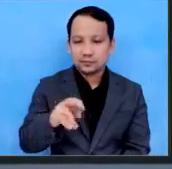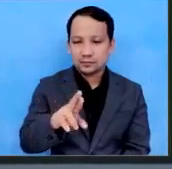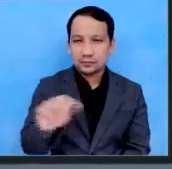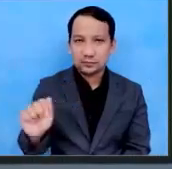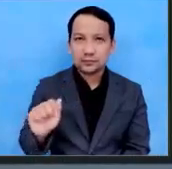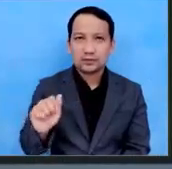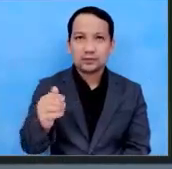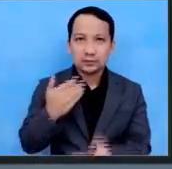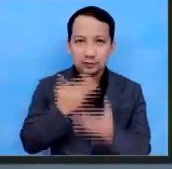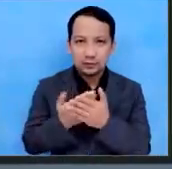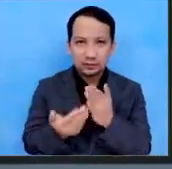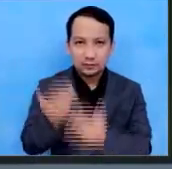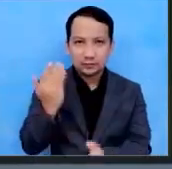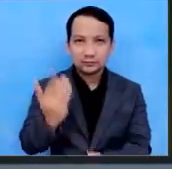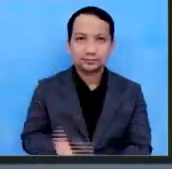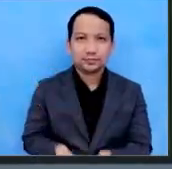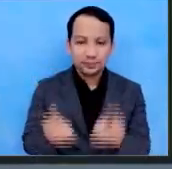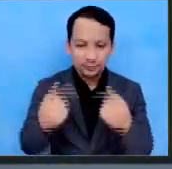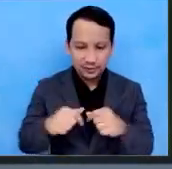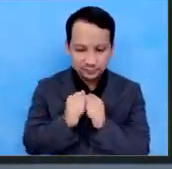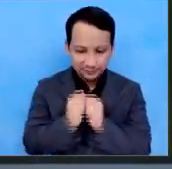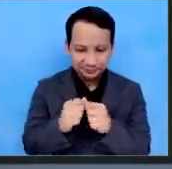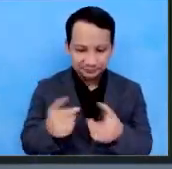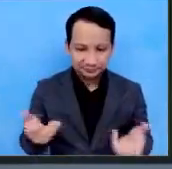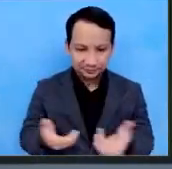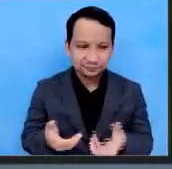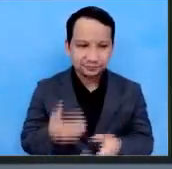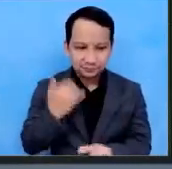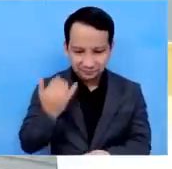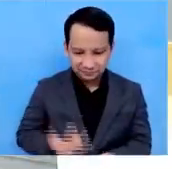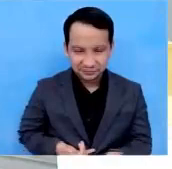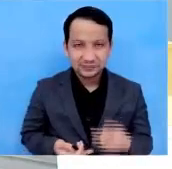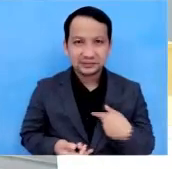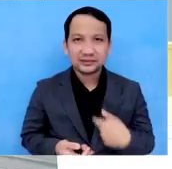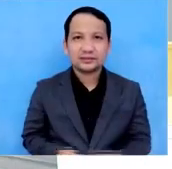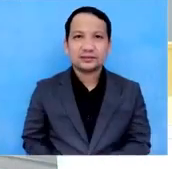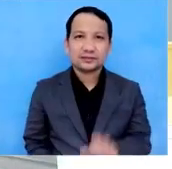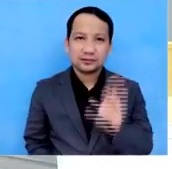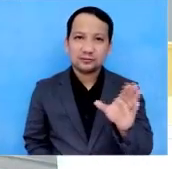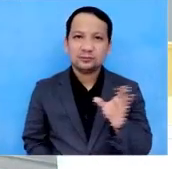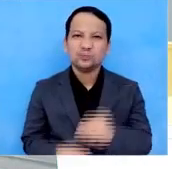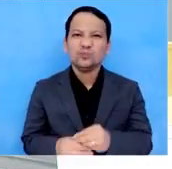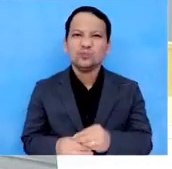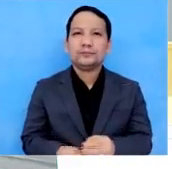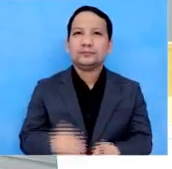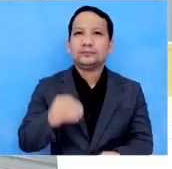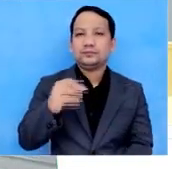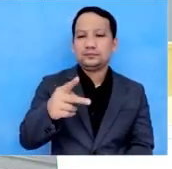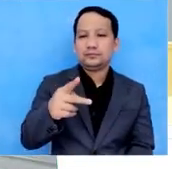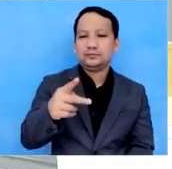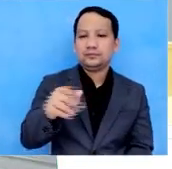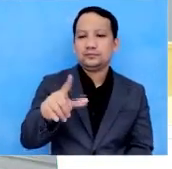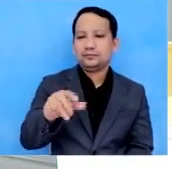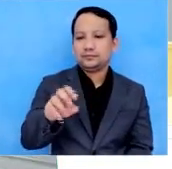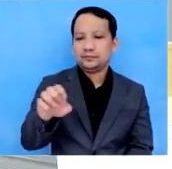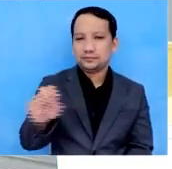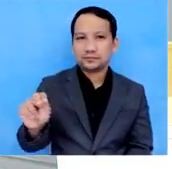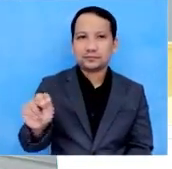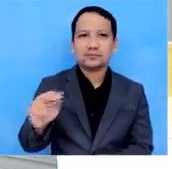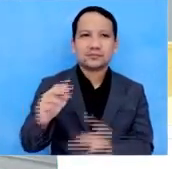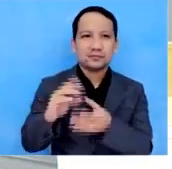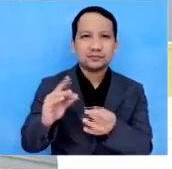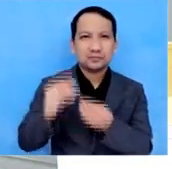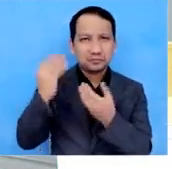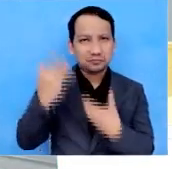the show. Po. Thank you for having me. Okay, tell us all about your role na si Kalin and ikwento mo sa amin